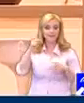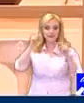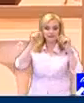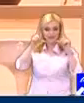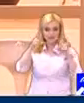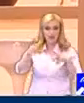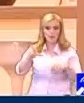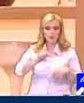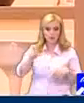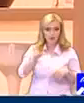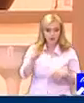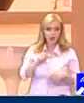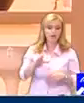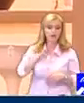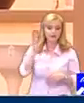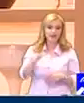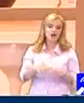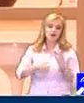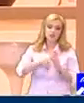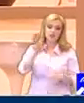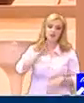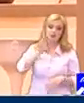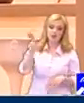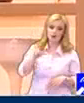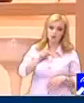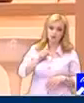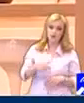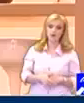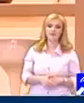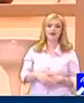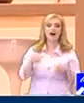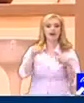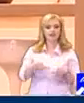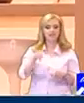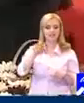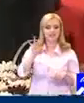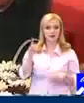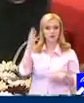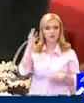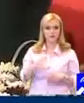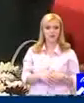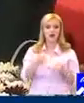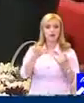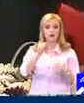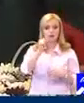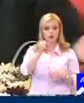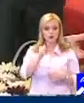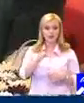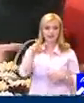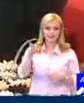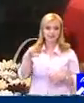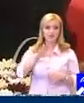trezim dis de dimineață și începeți diminețele și zilele împreună cu noi, cei de la TVR Moldova. Pentru jurnaliștii de la